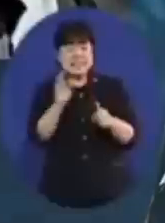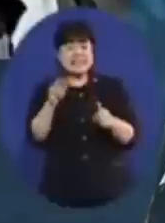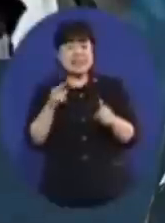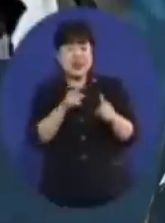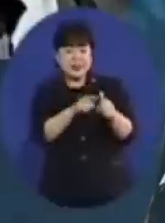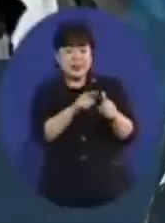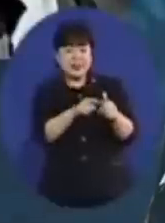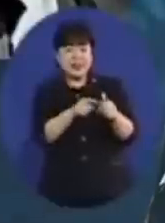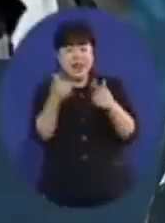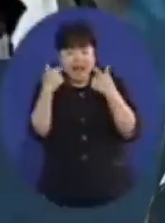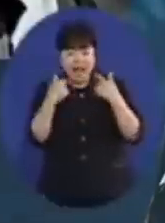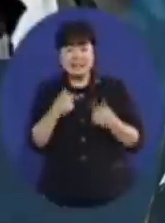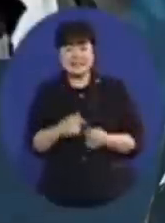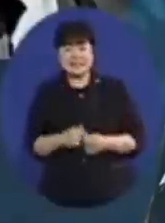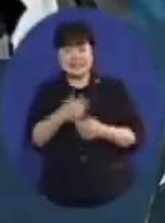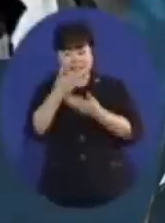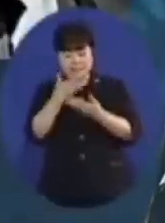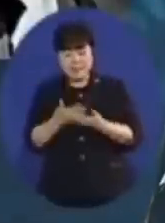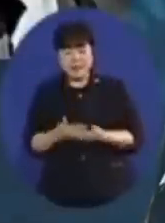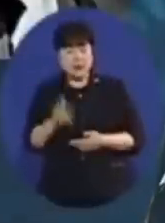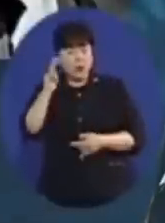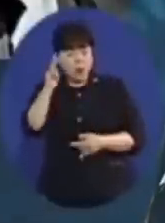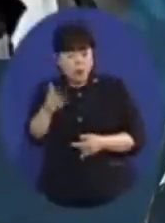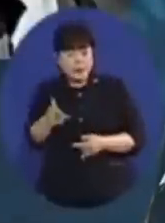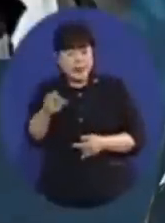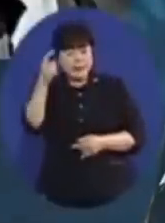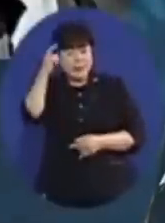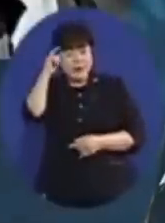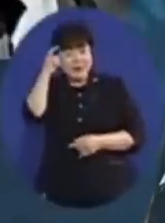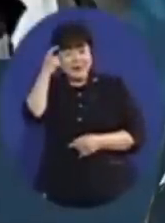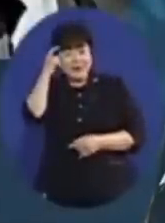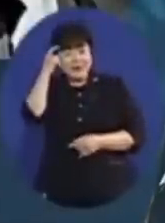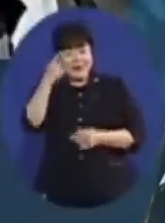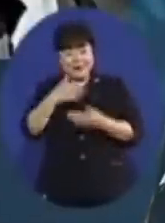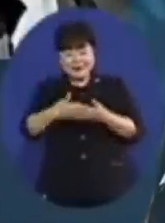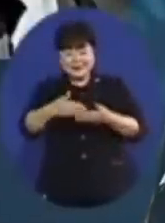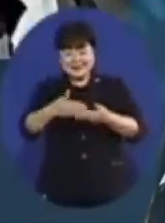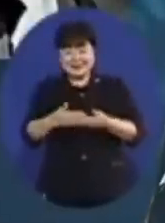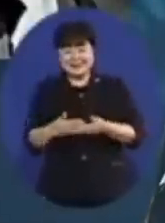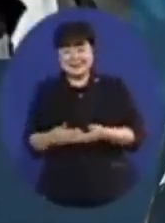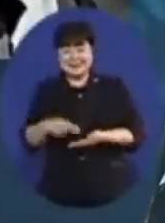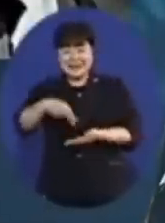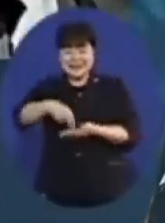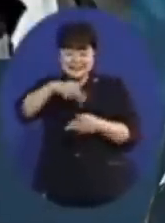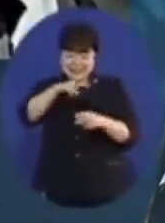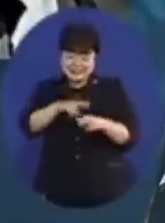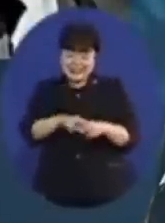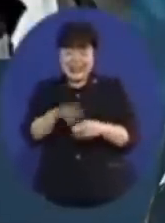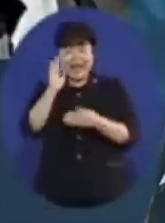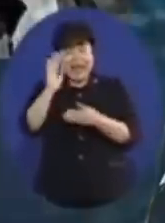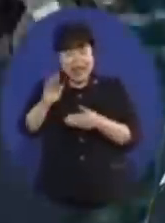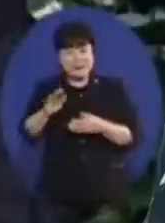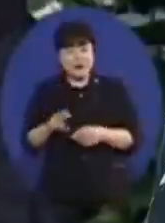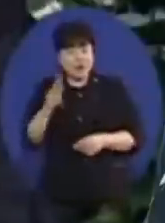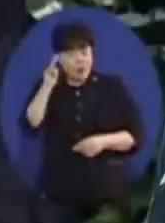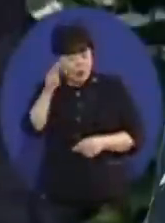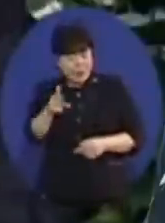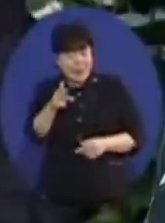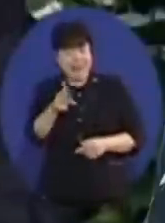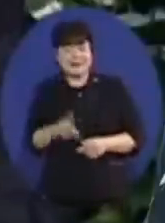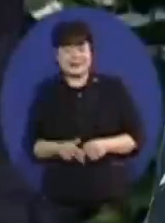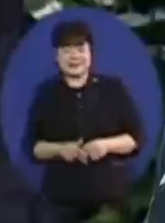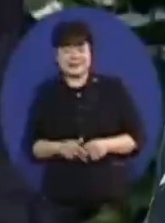자신이 갖게 될 호텔을 머릿속에 그랬다고 안전하시나 장치와 자기가 가진